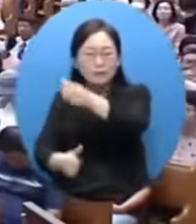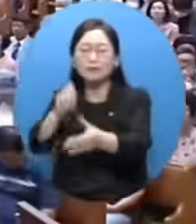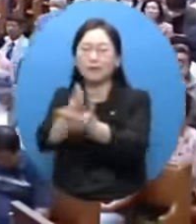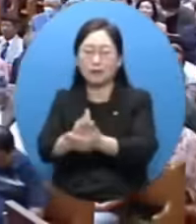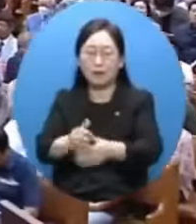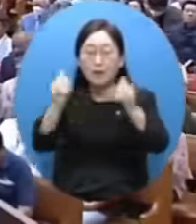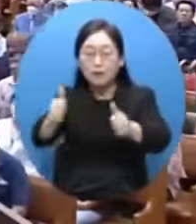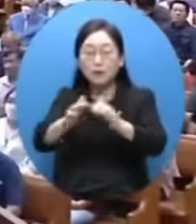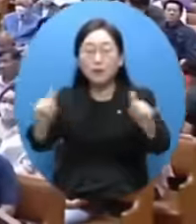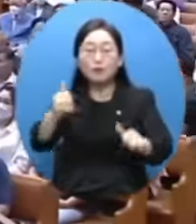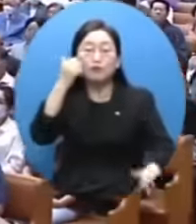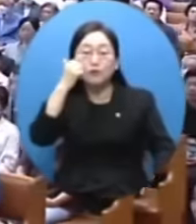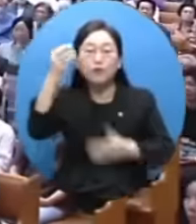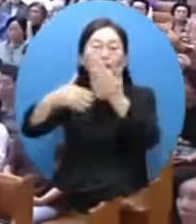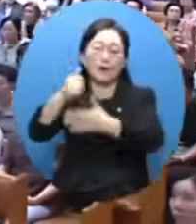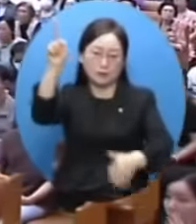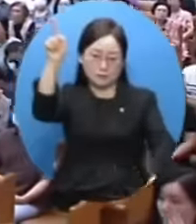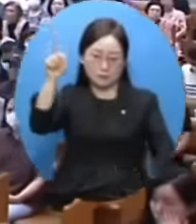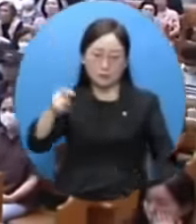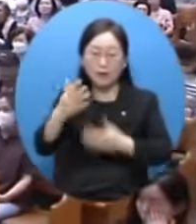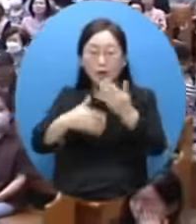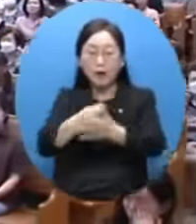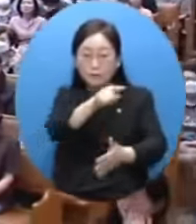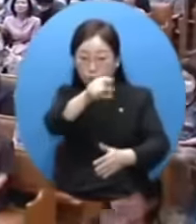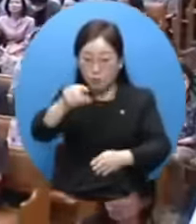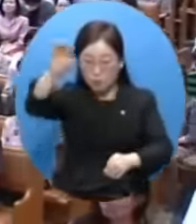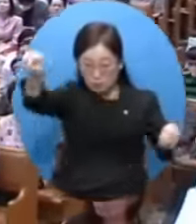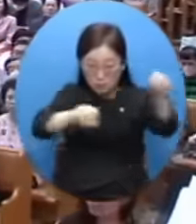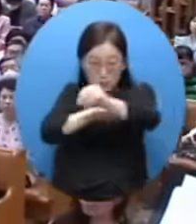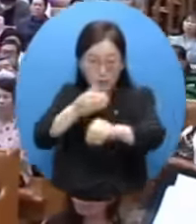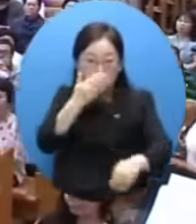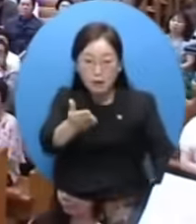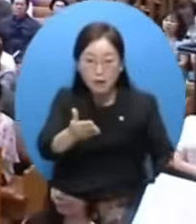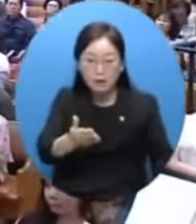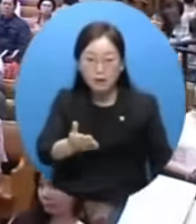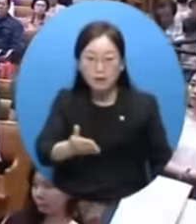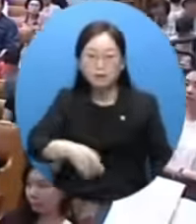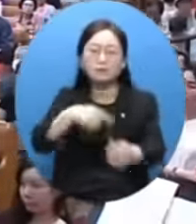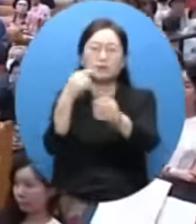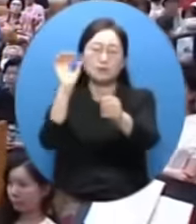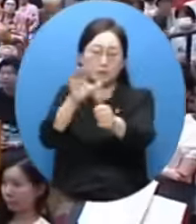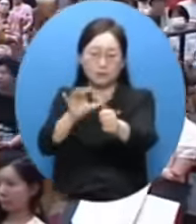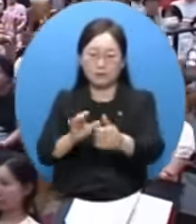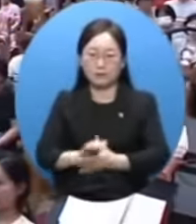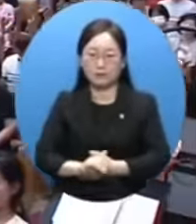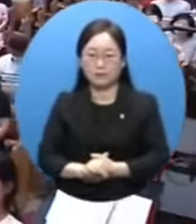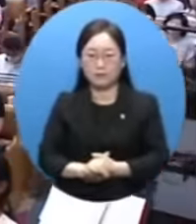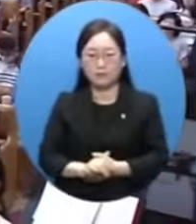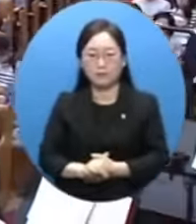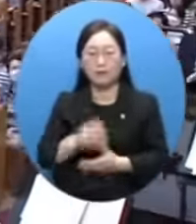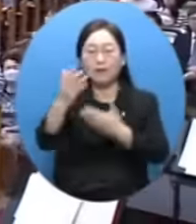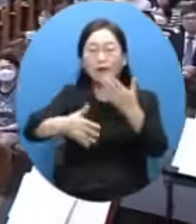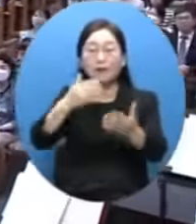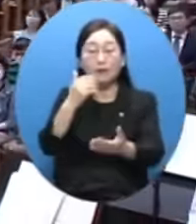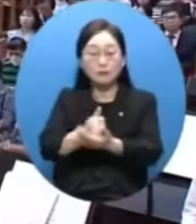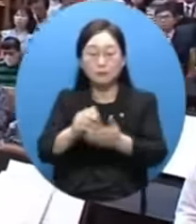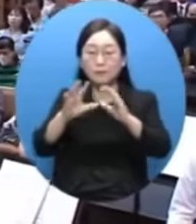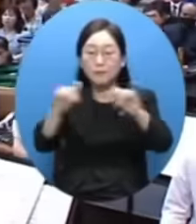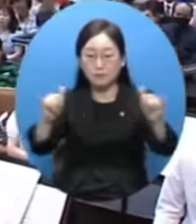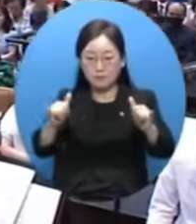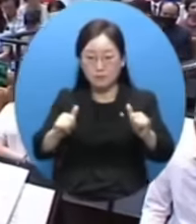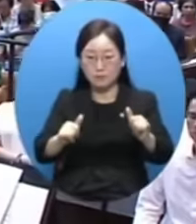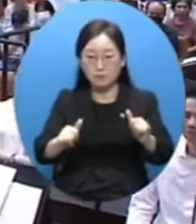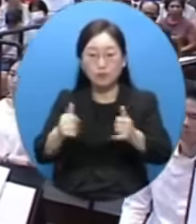하나님이신데 너희들이 물고 뜯으면 너희들이 하나님의 위치를 대신하는 것이라고 책망하고 있는 것입니다. 하나님께서 하나님의 백성들에게 주신